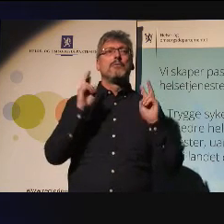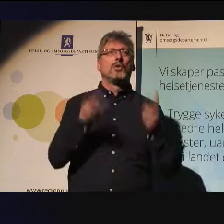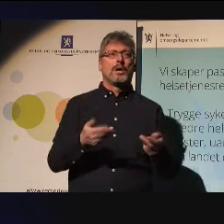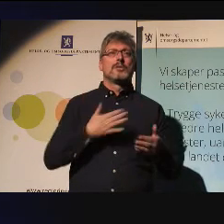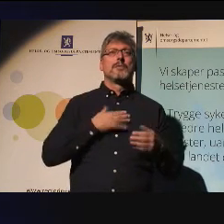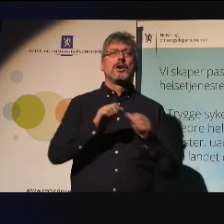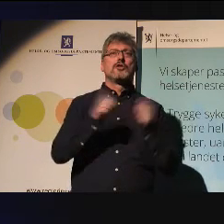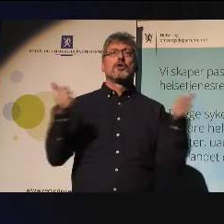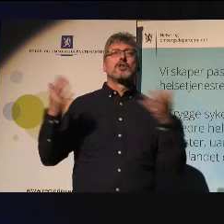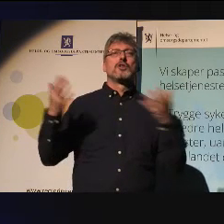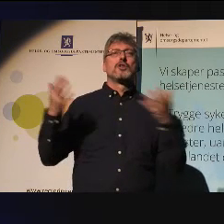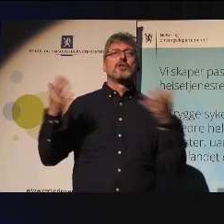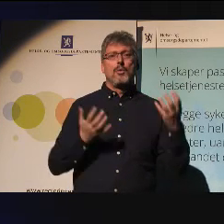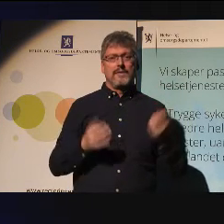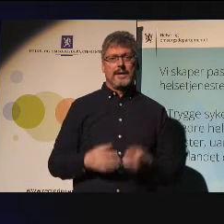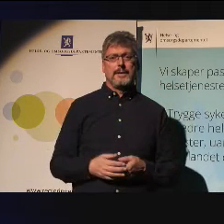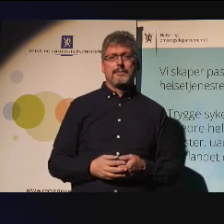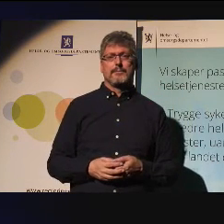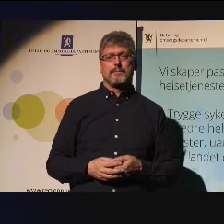største behovene.